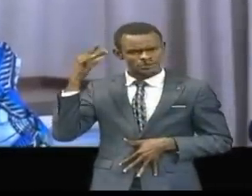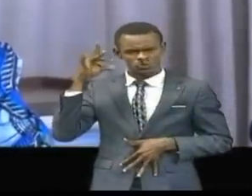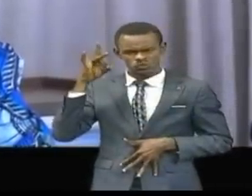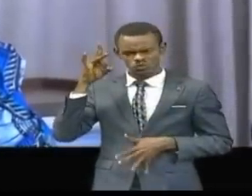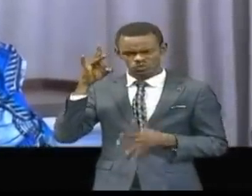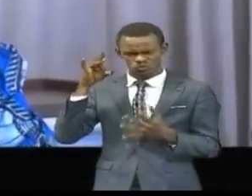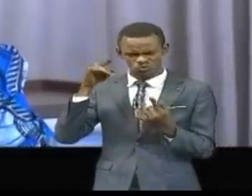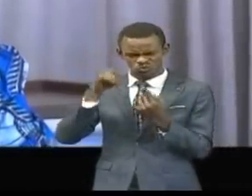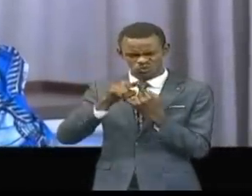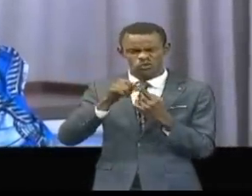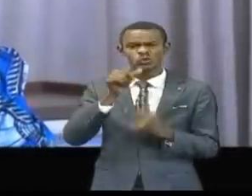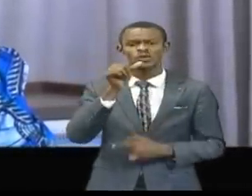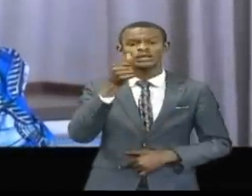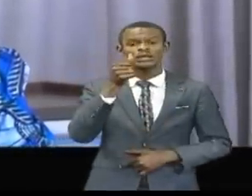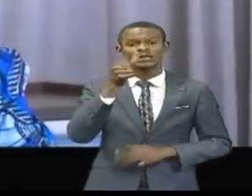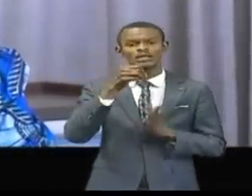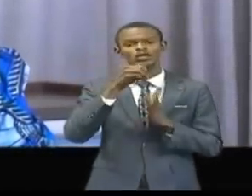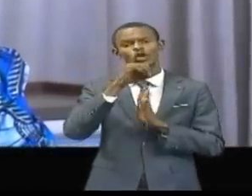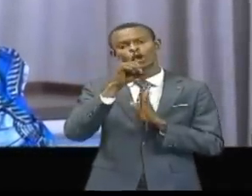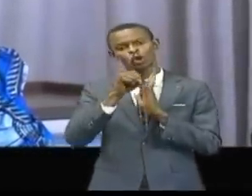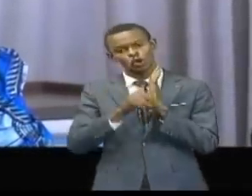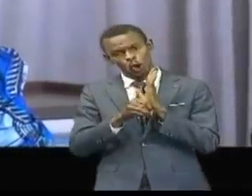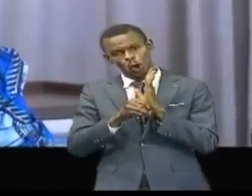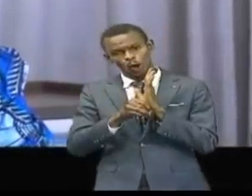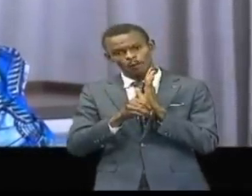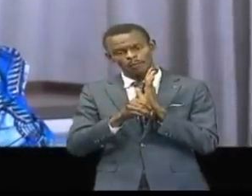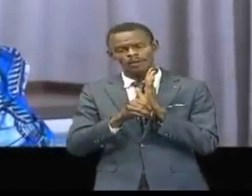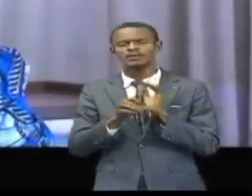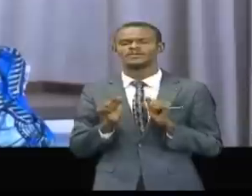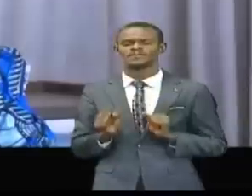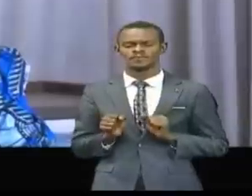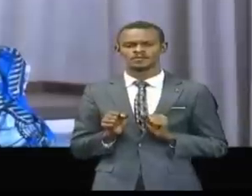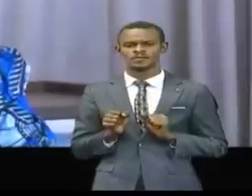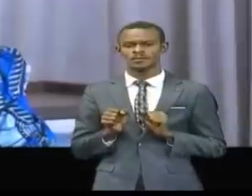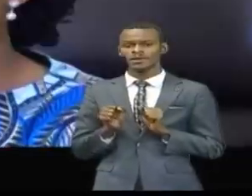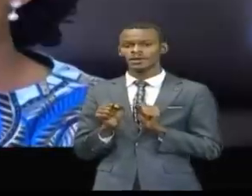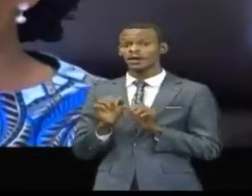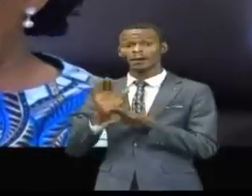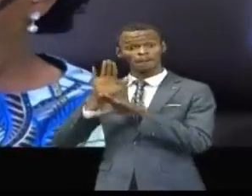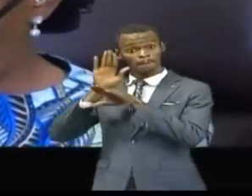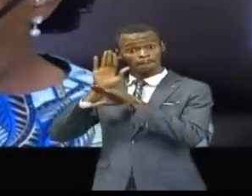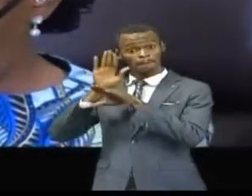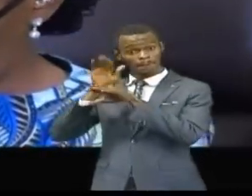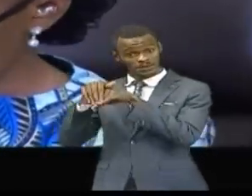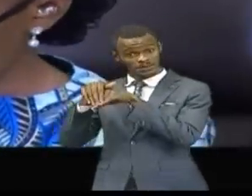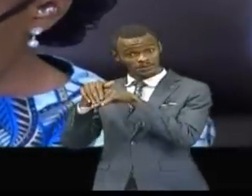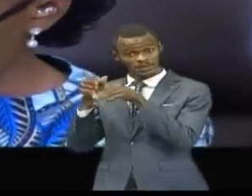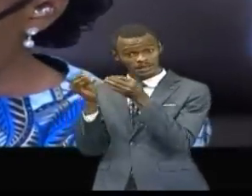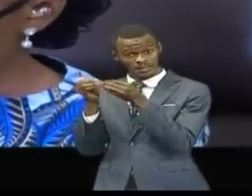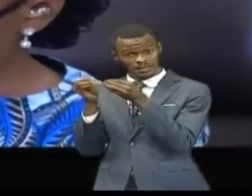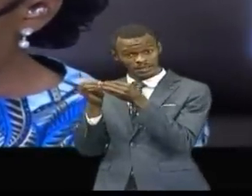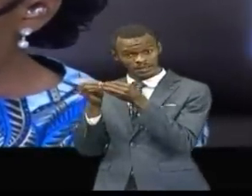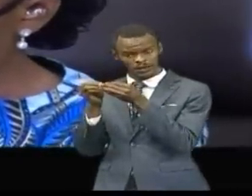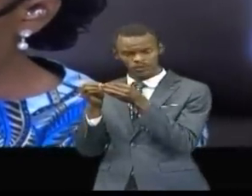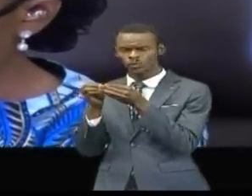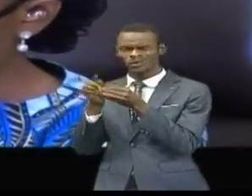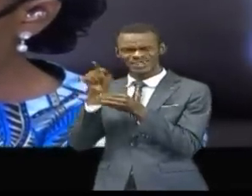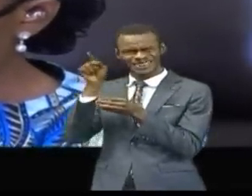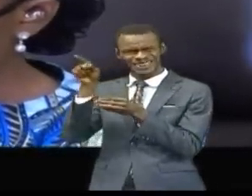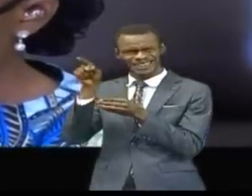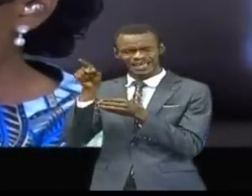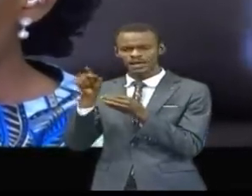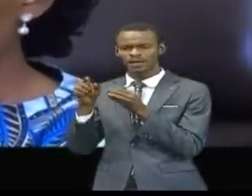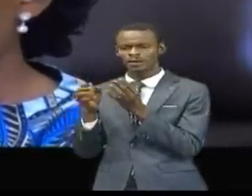2022. Au plan bilatéral, les services du FMI ont félicité